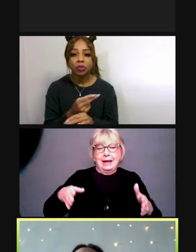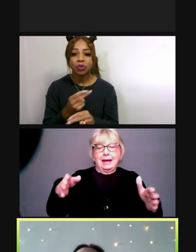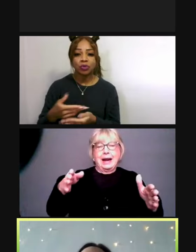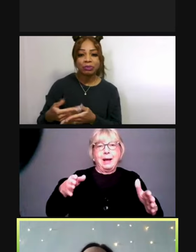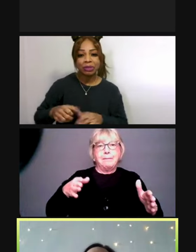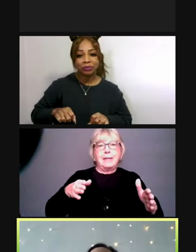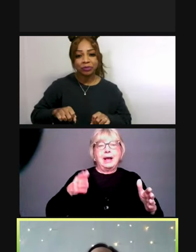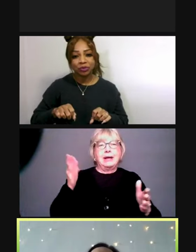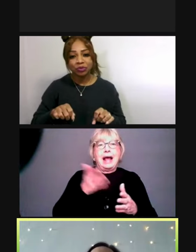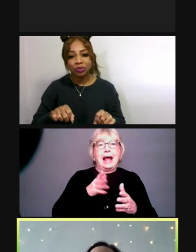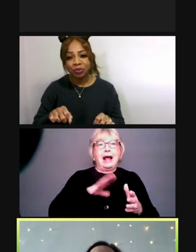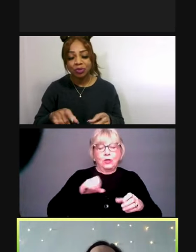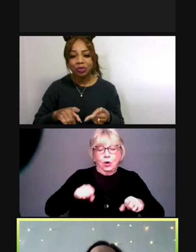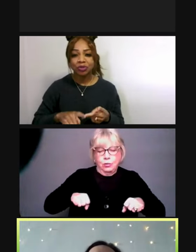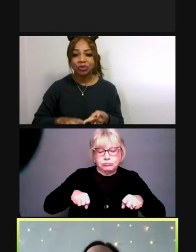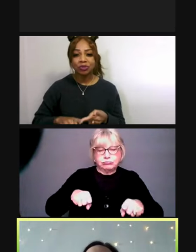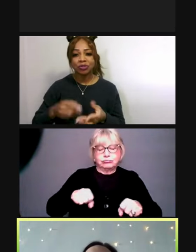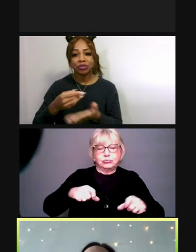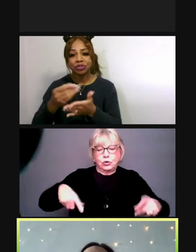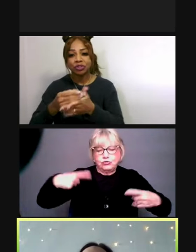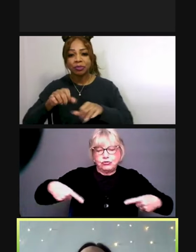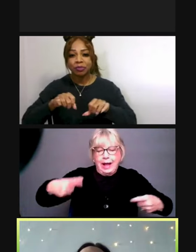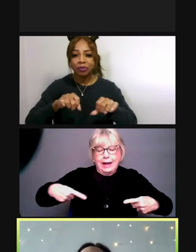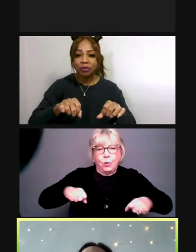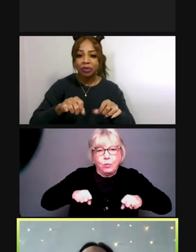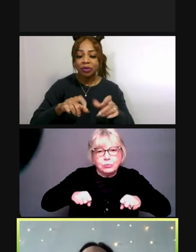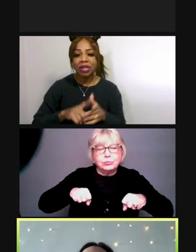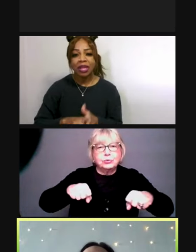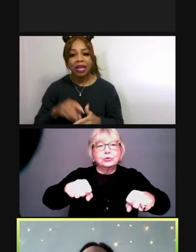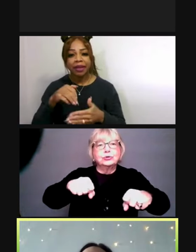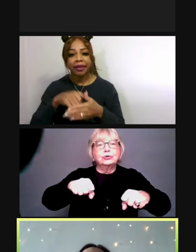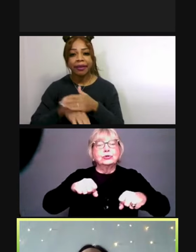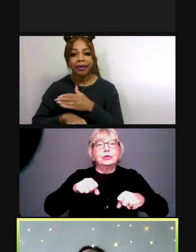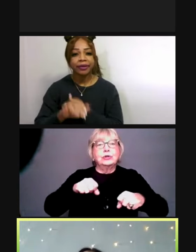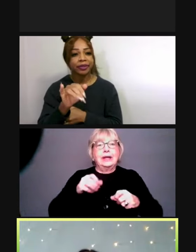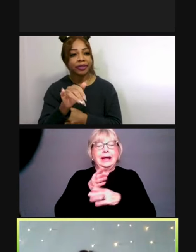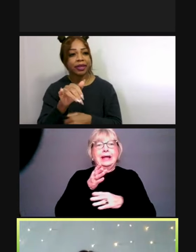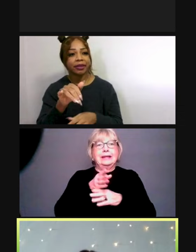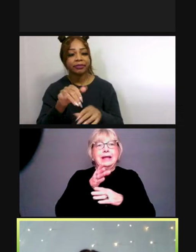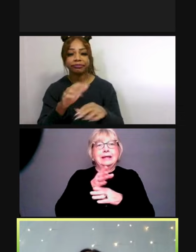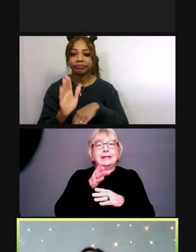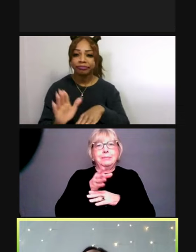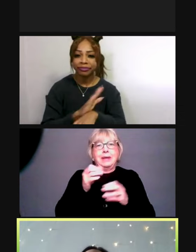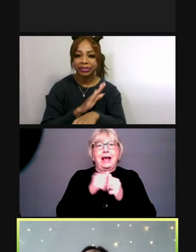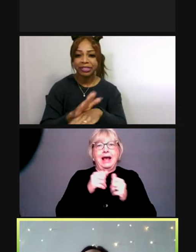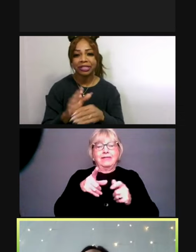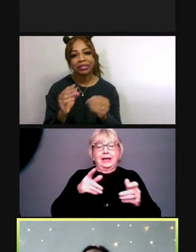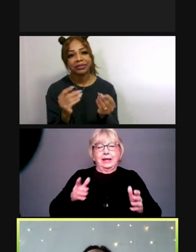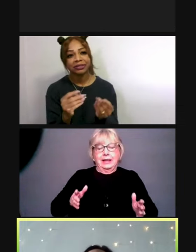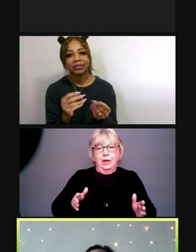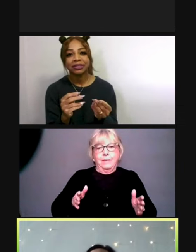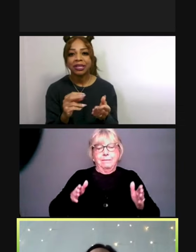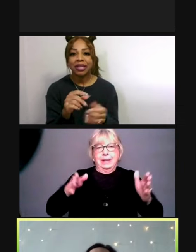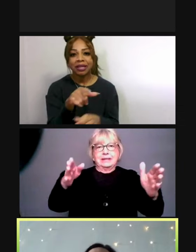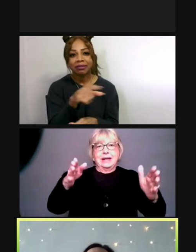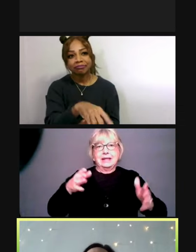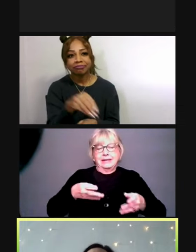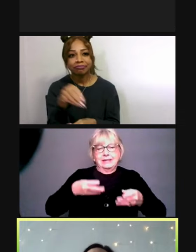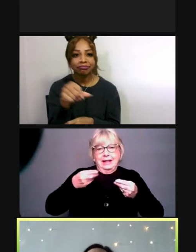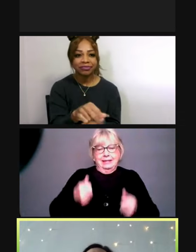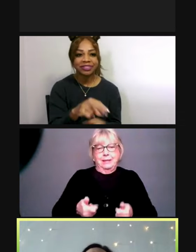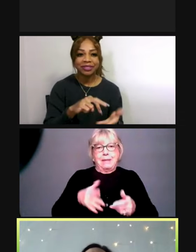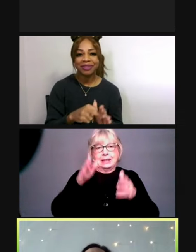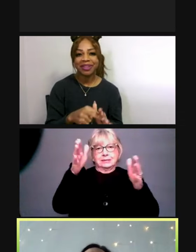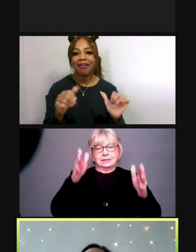qui arrivent avec des poussettes, des chariots ou autres qui veulent accéder à cet espace et dépenser de l'argent dans cet espace,